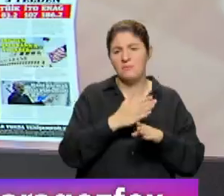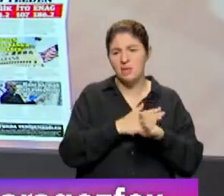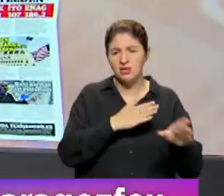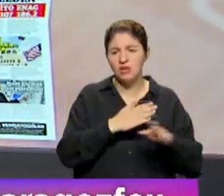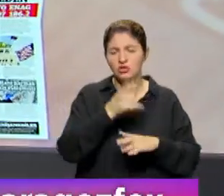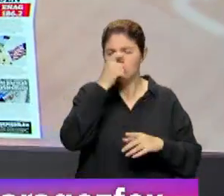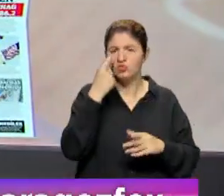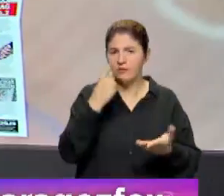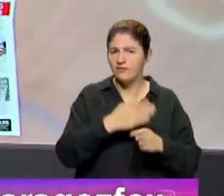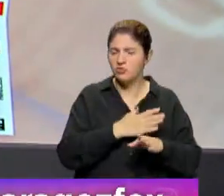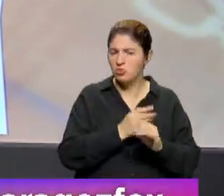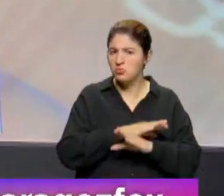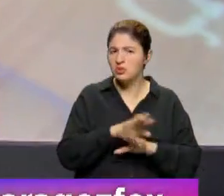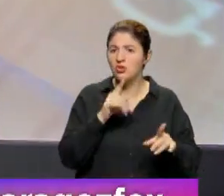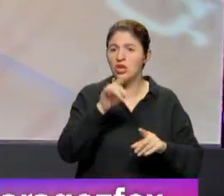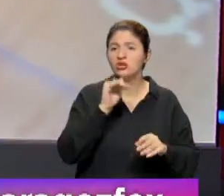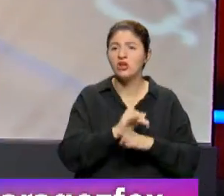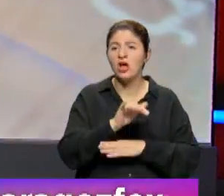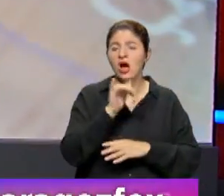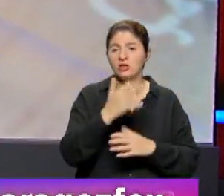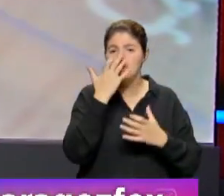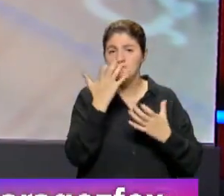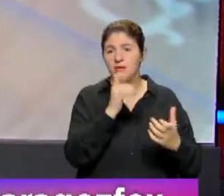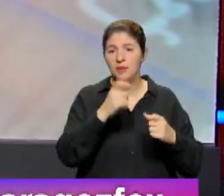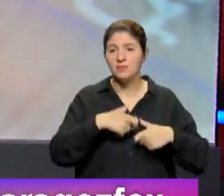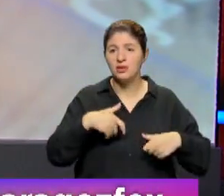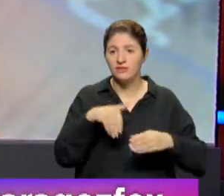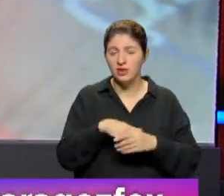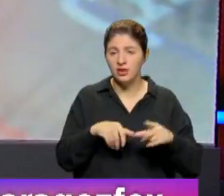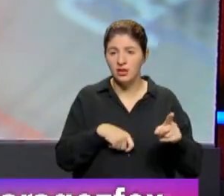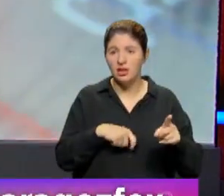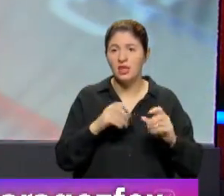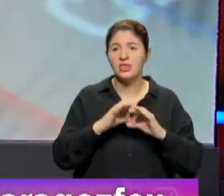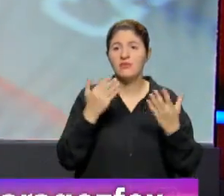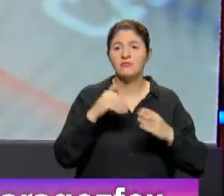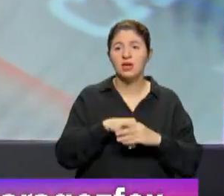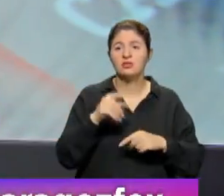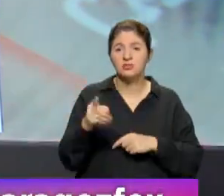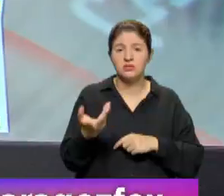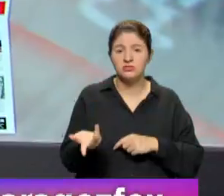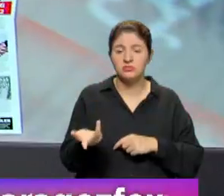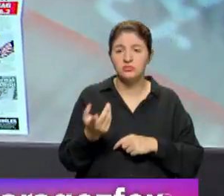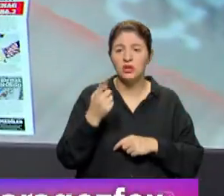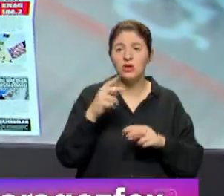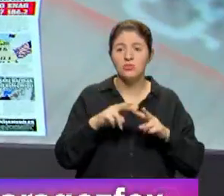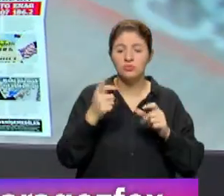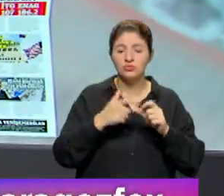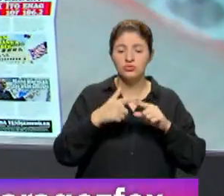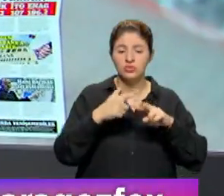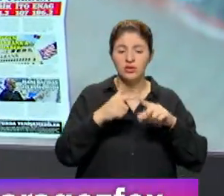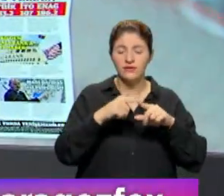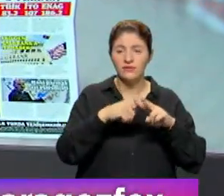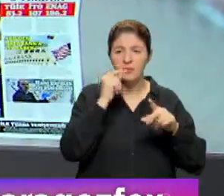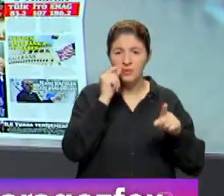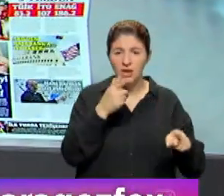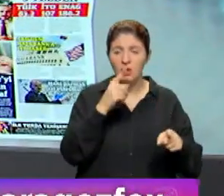vatandaşı da oldu Onun yaşadığı haksızlığı savunan bir milletvekili Deva partisinden Mustafa yeneroğlu